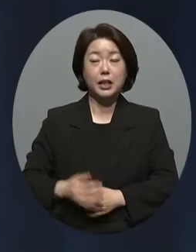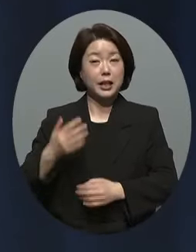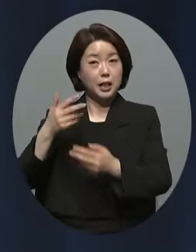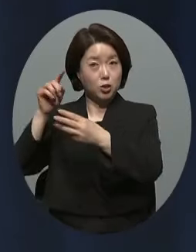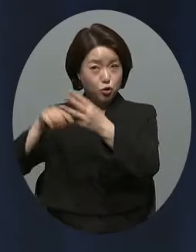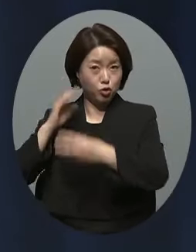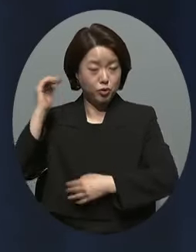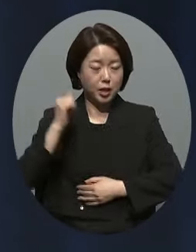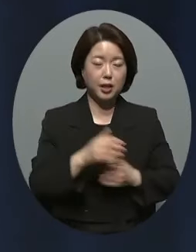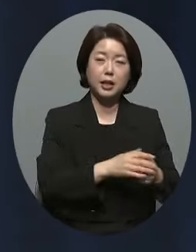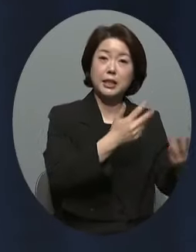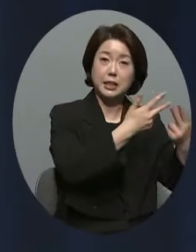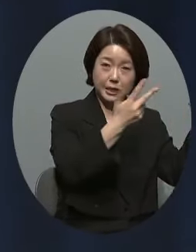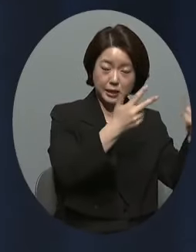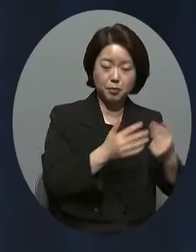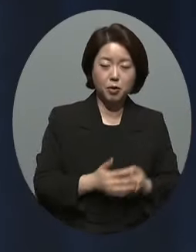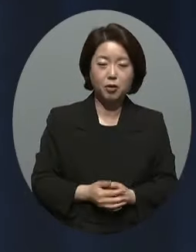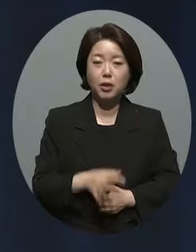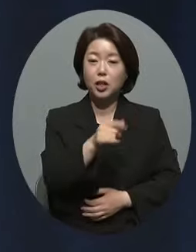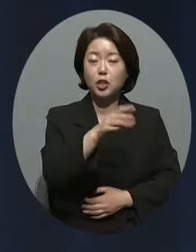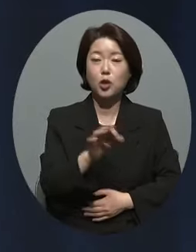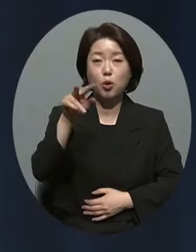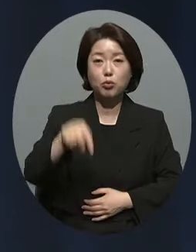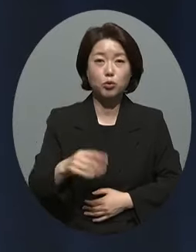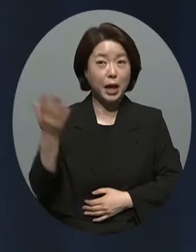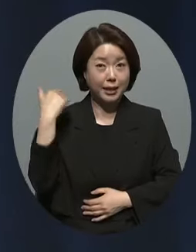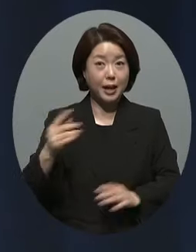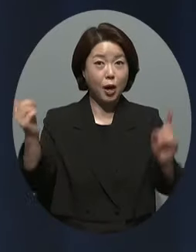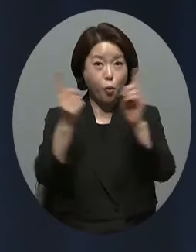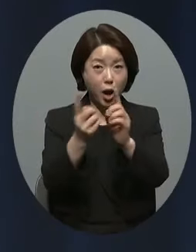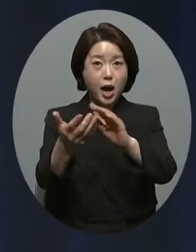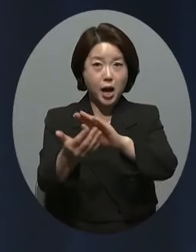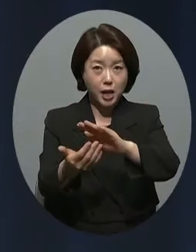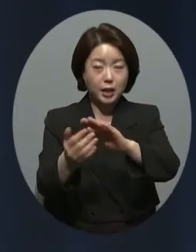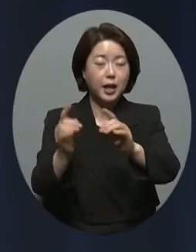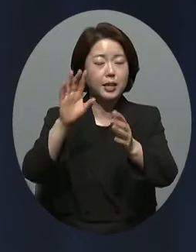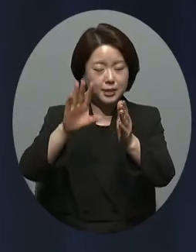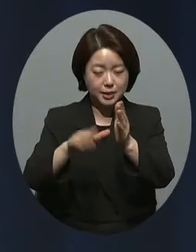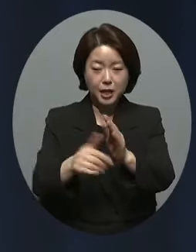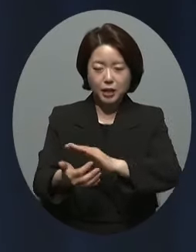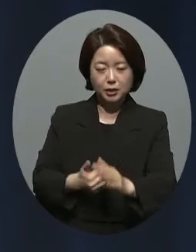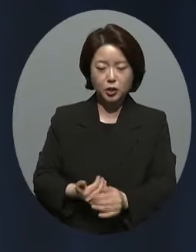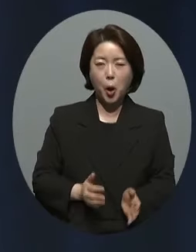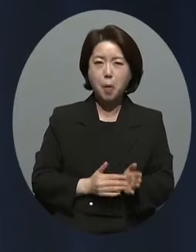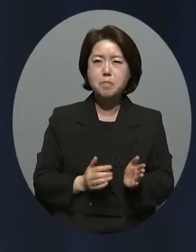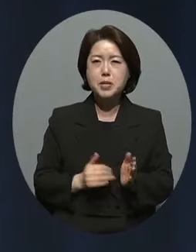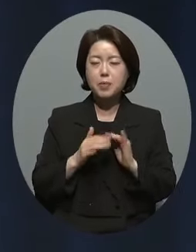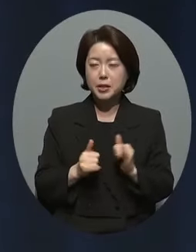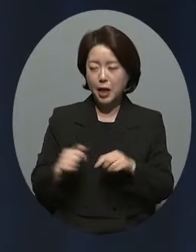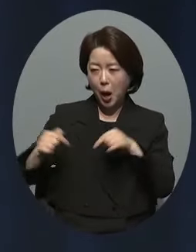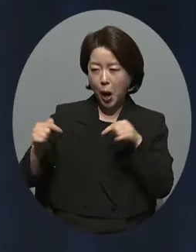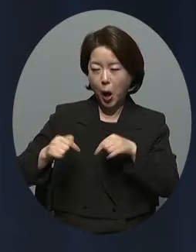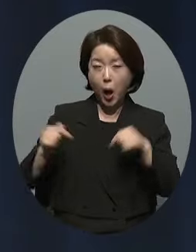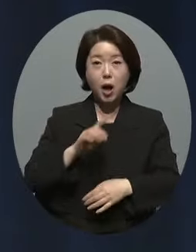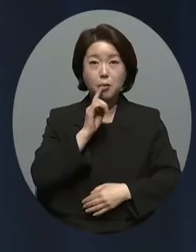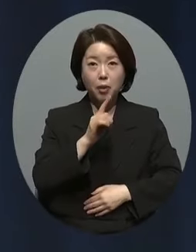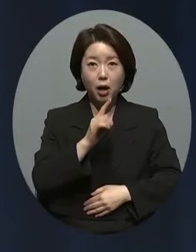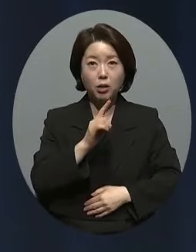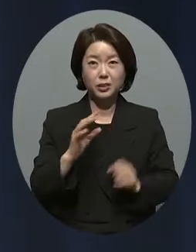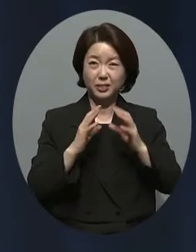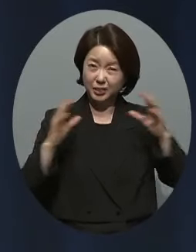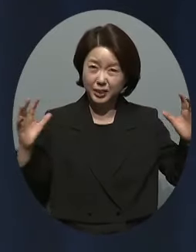대표와의 영수회담 추진 과정에서이 비공식 라인이 가동됐다이 언론 보도가 나오면서 지금 어 상당히 파장이